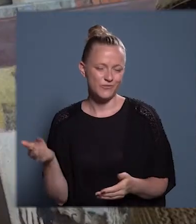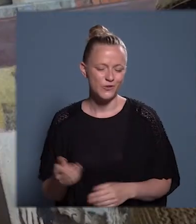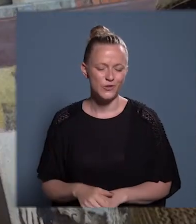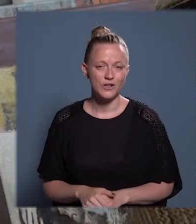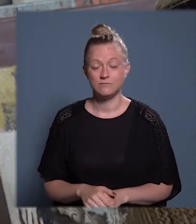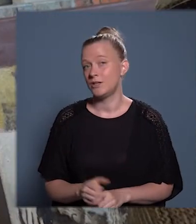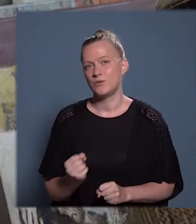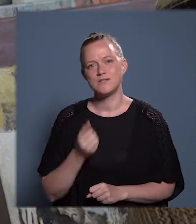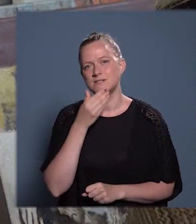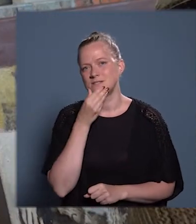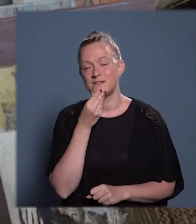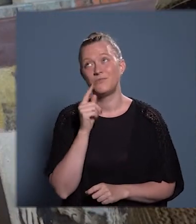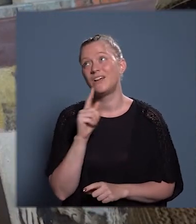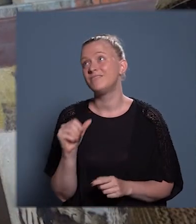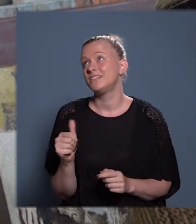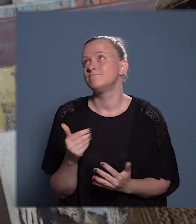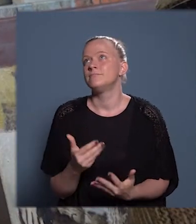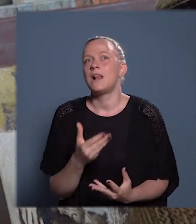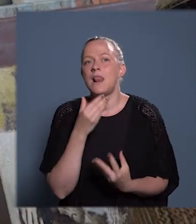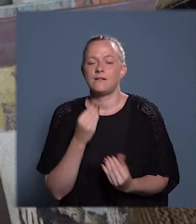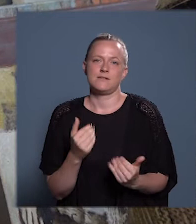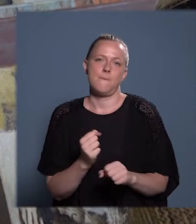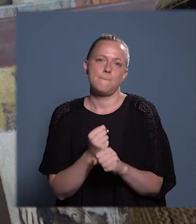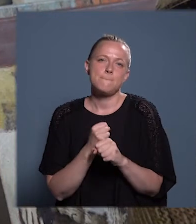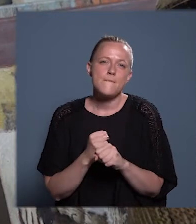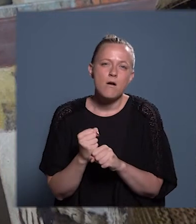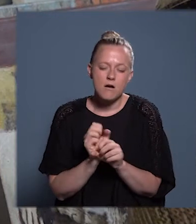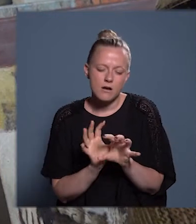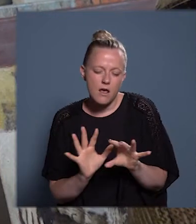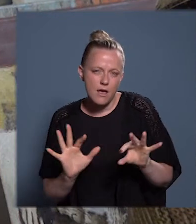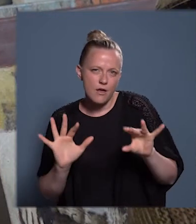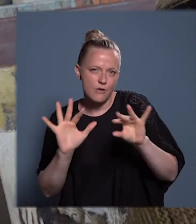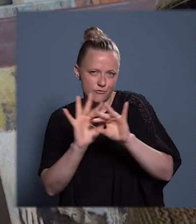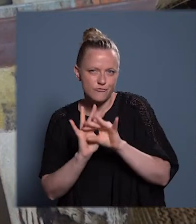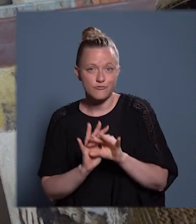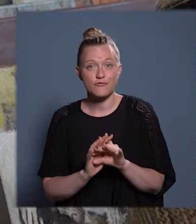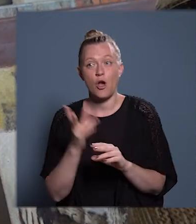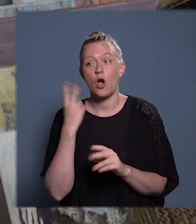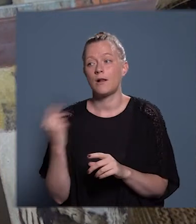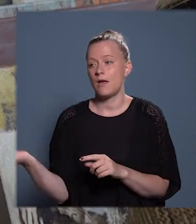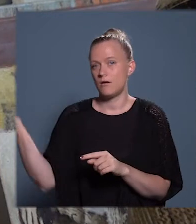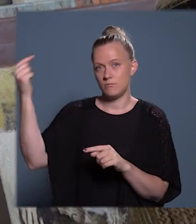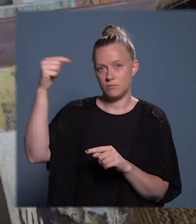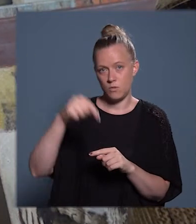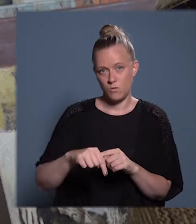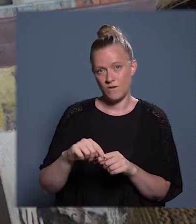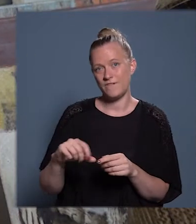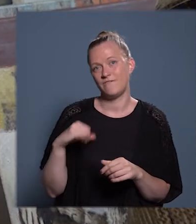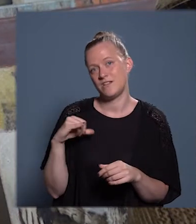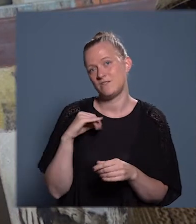szép, talán az egyik legszebb barnás tónusú képem volt, és Angliából itt volt egy fiatal